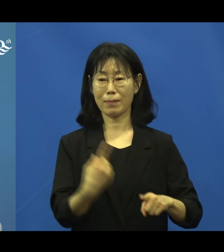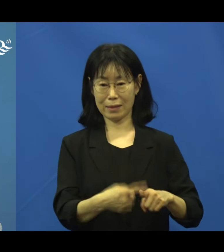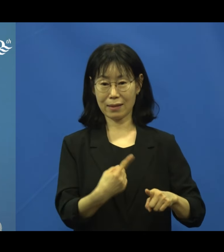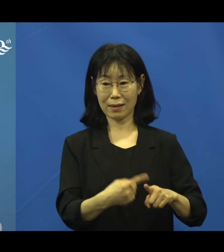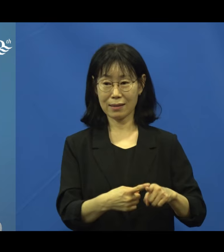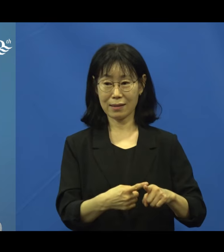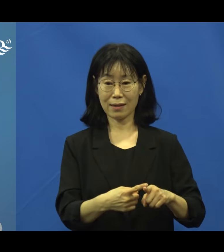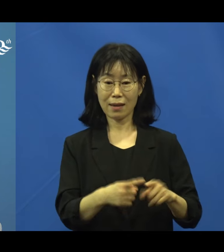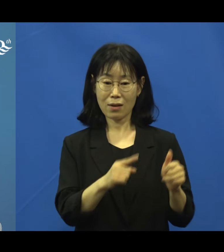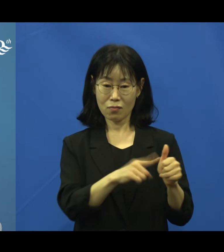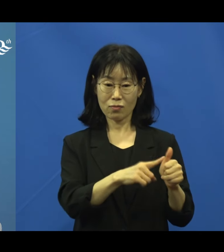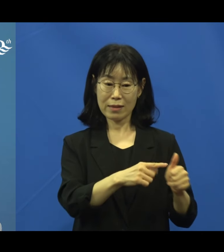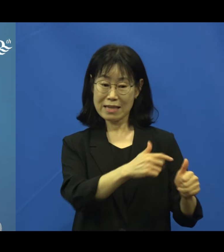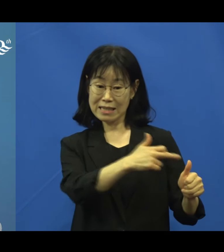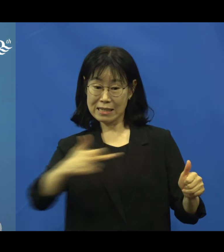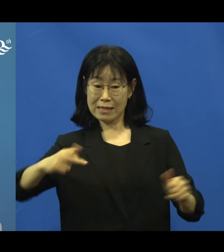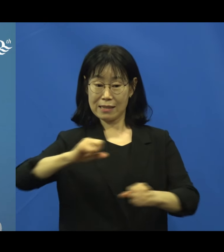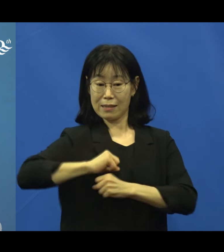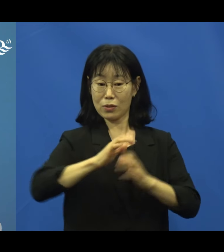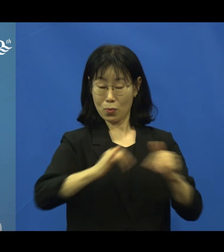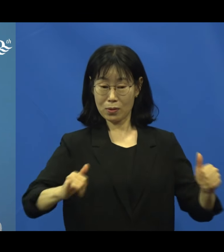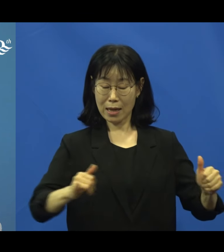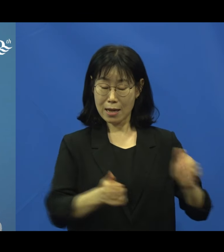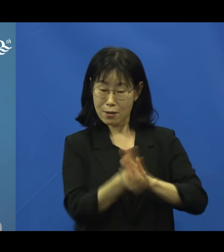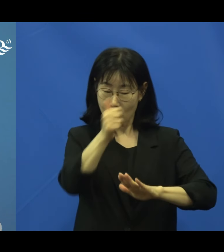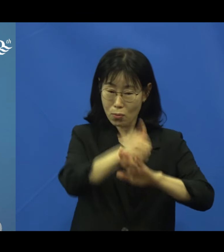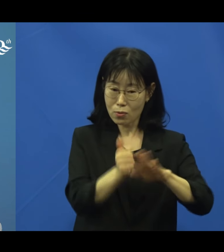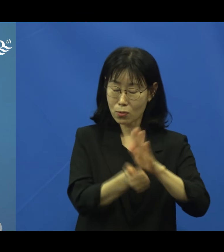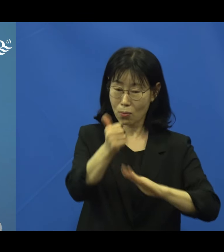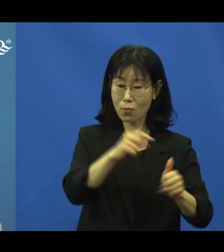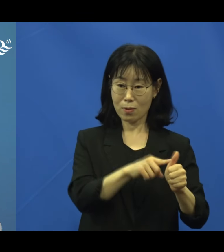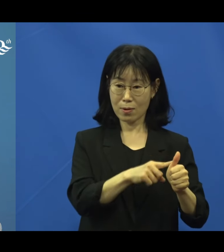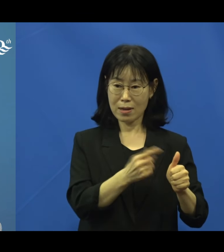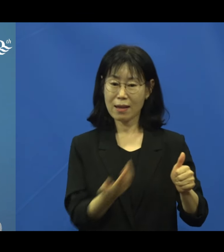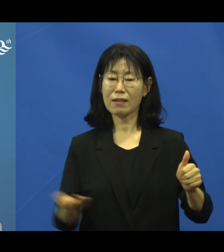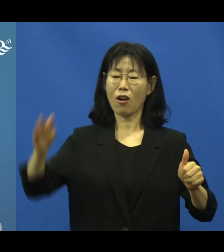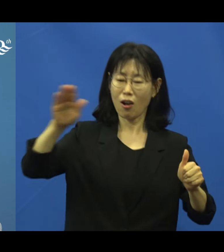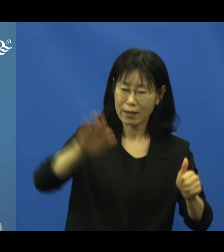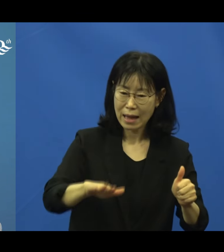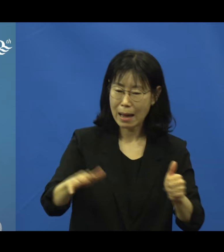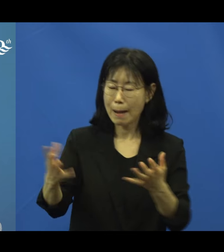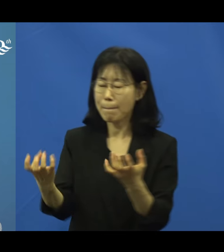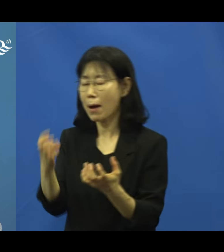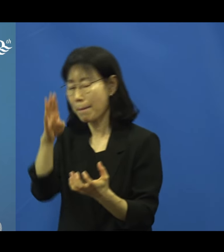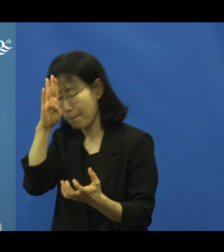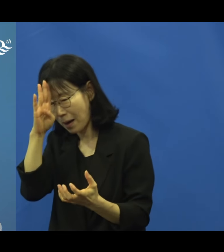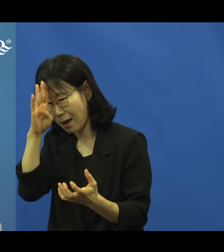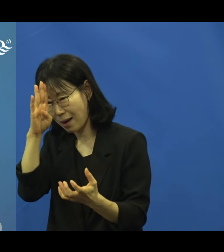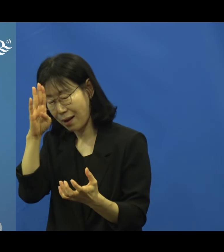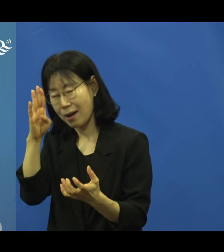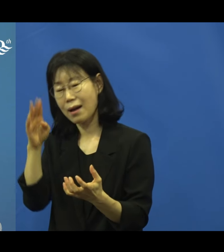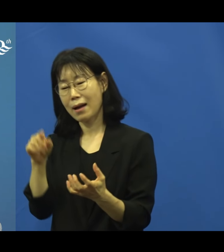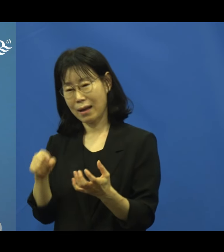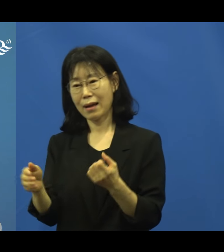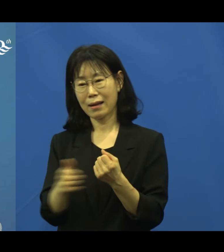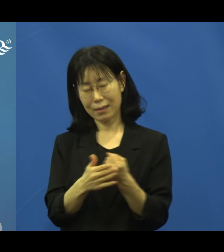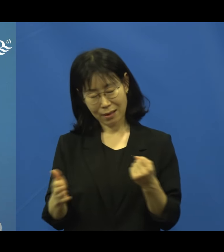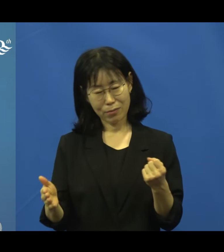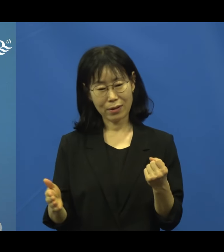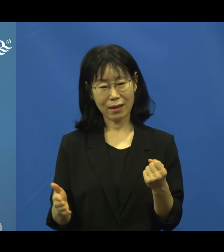나병이라는 거대한 폭풍 외에 큰 용사라고 하는 것은 의미가 없어져 버렸어요. 한순간에